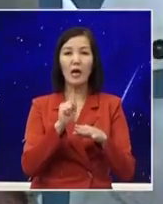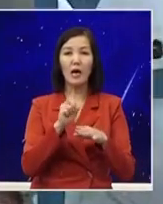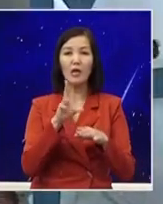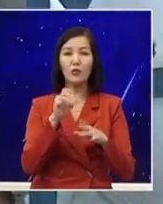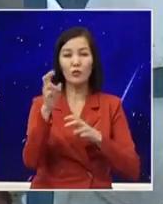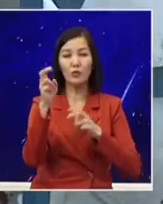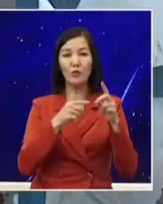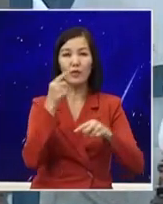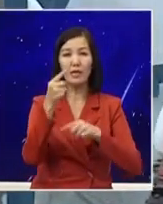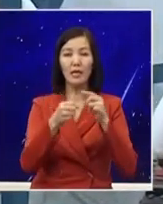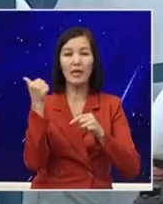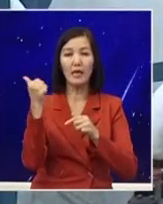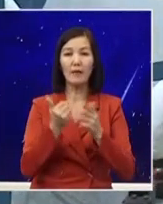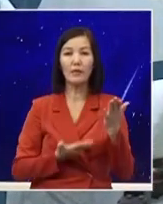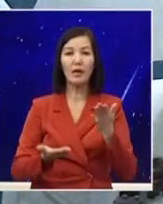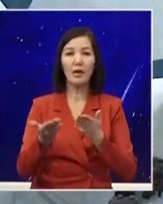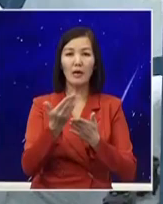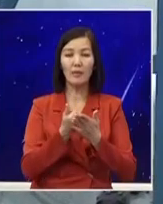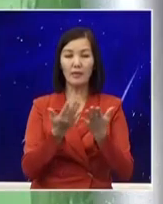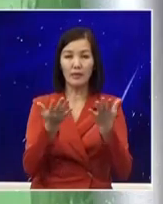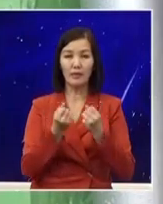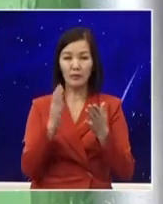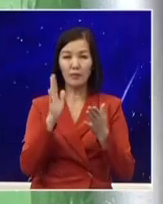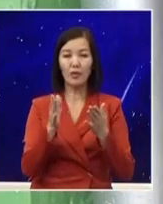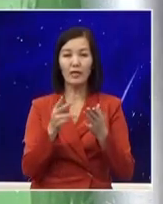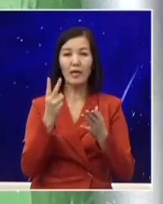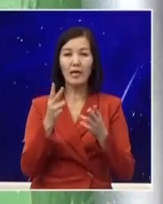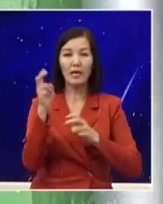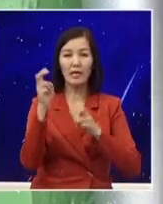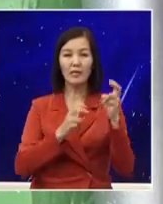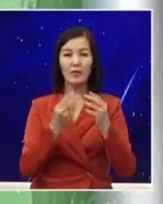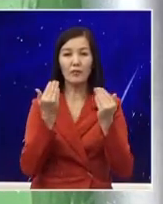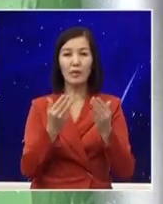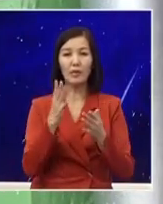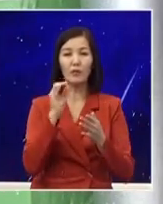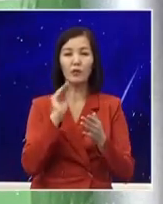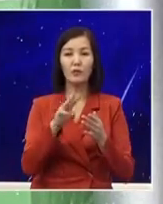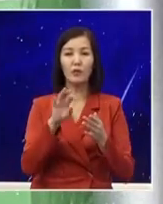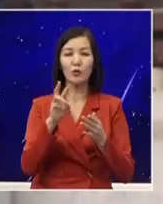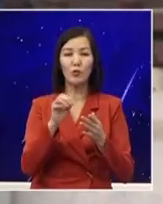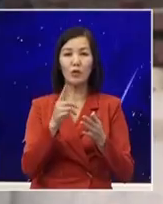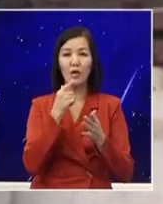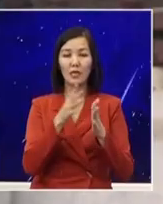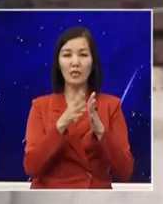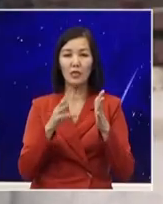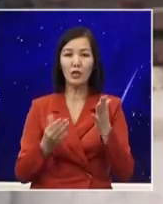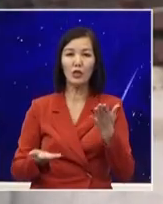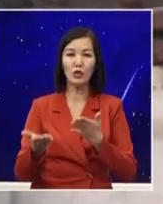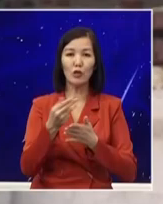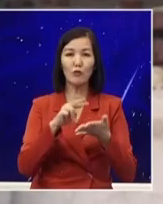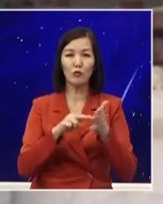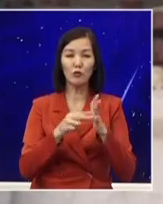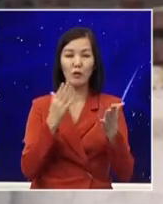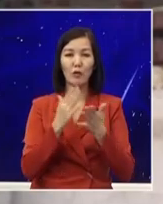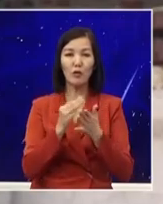да келер апта тәтті түбір қабылдайды. Жалпы қос өндіріс ошағы биылға 500 000 тонна қызылша жинауды жоспарлап отыр.